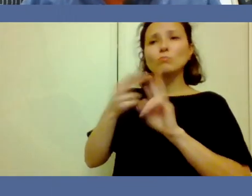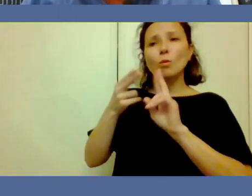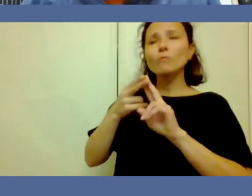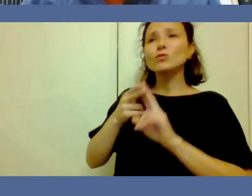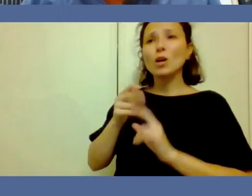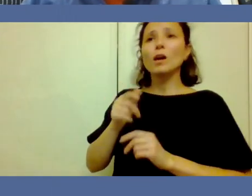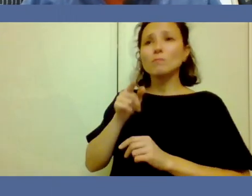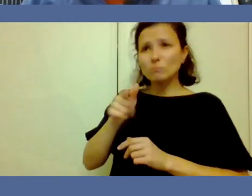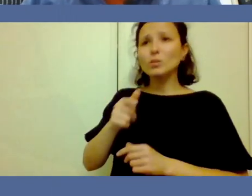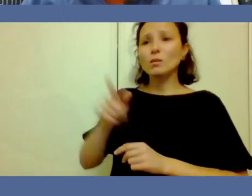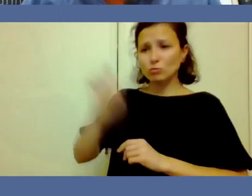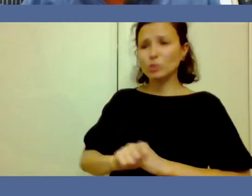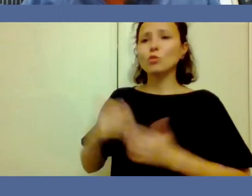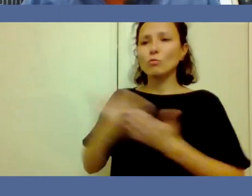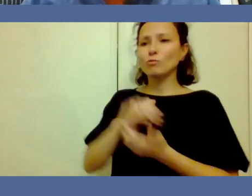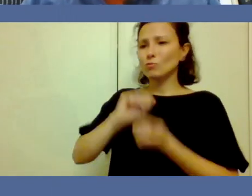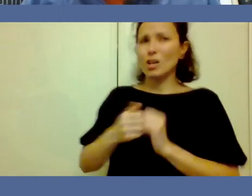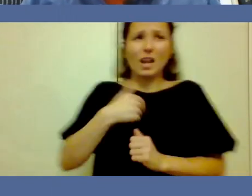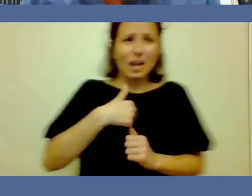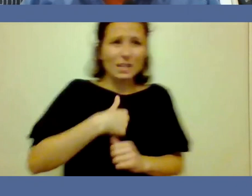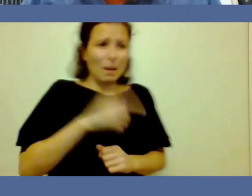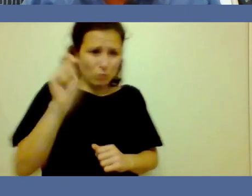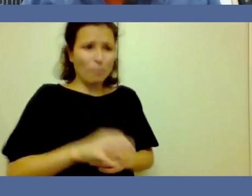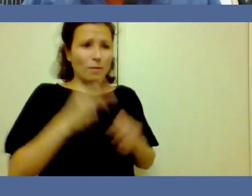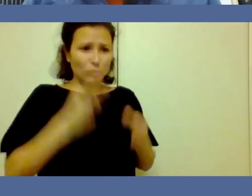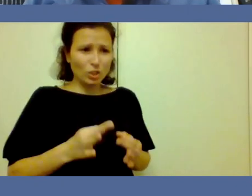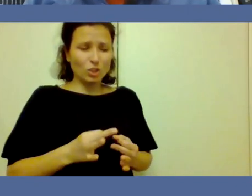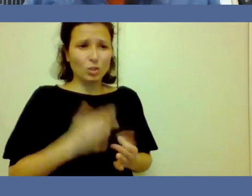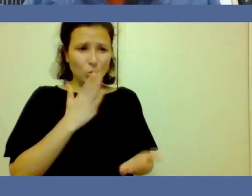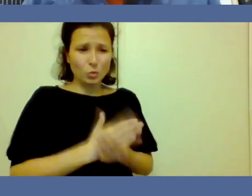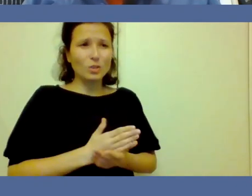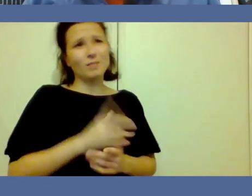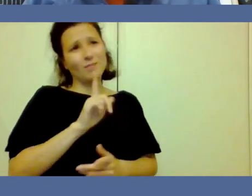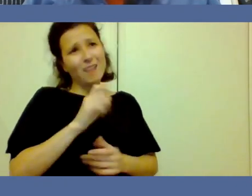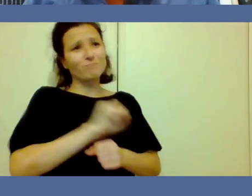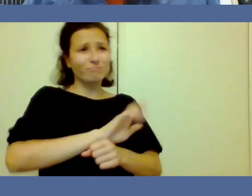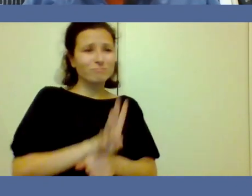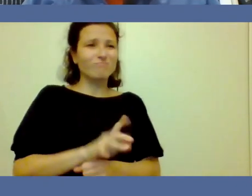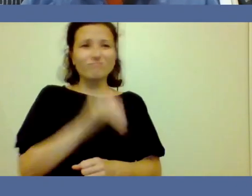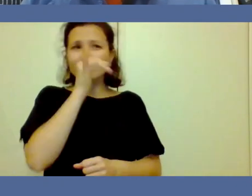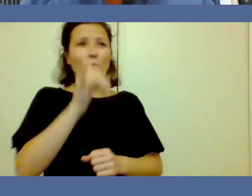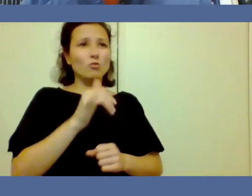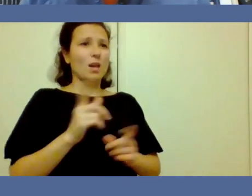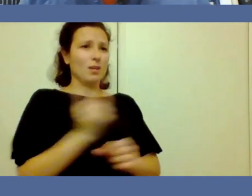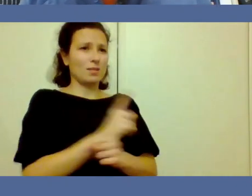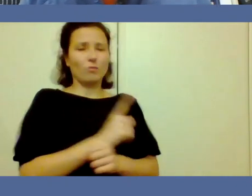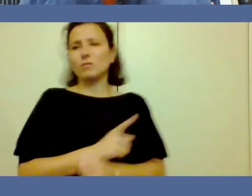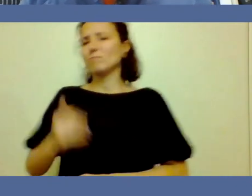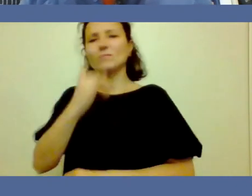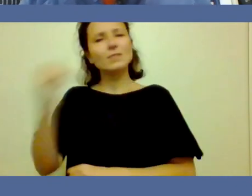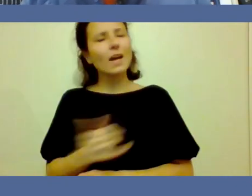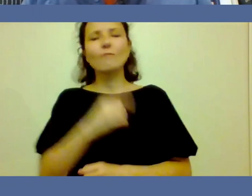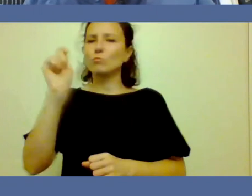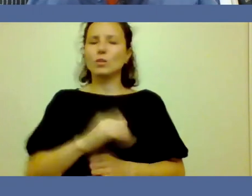tylko koronawirus jest, nie? Jest. Nie możemy się narażać, zawsze przyjadę. Jeżeli będzie